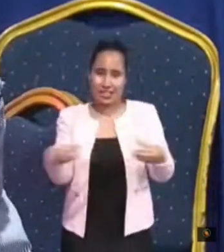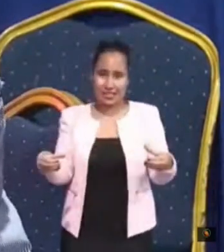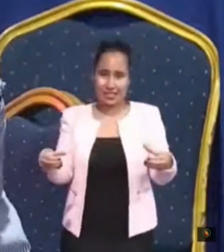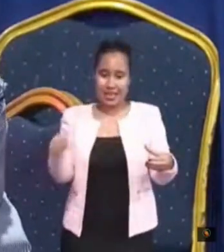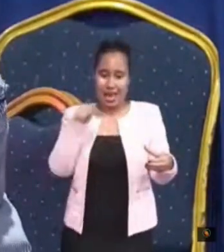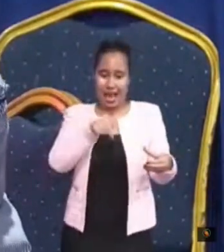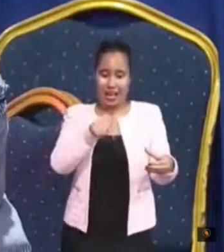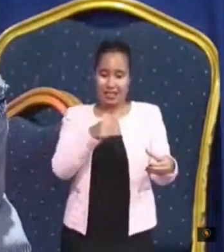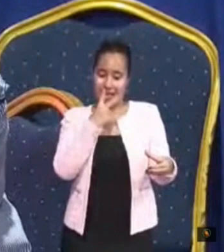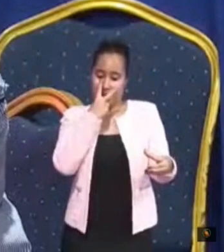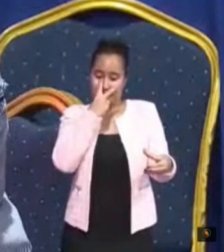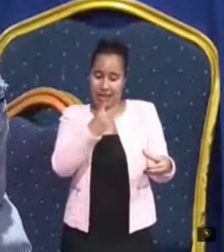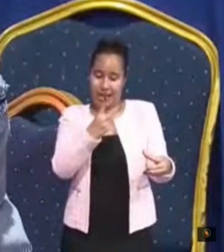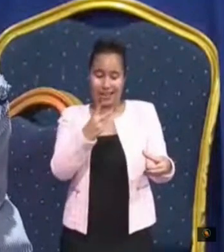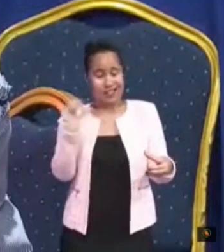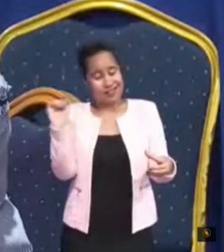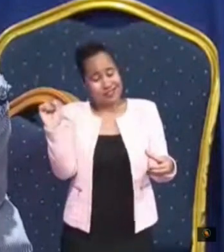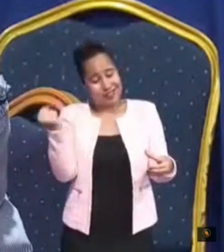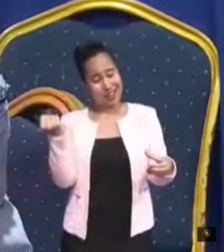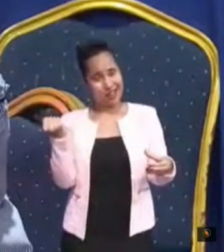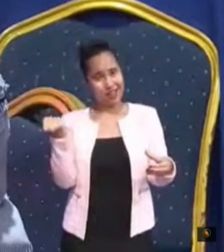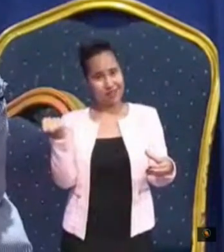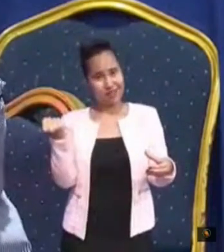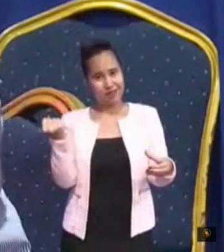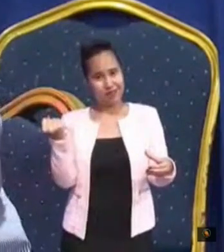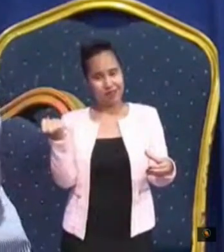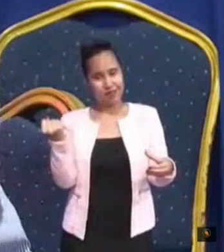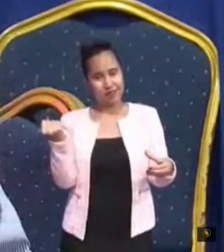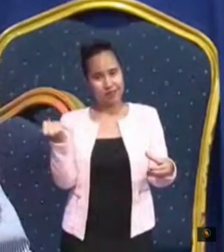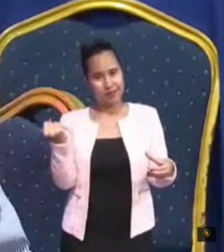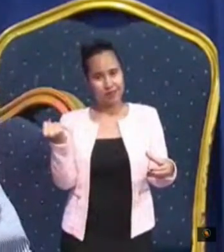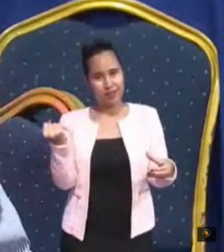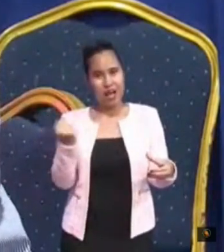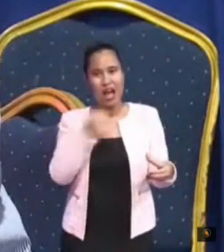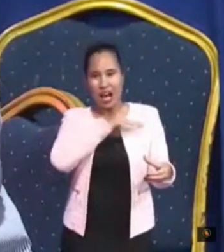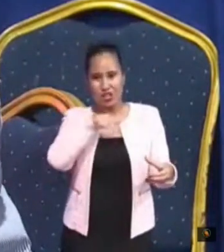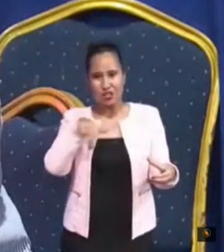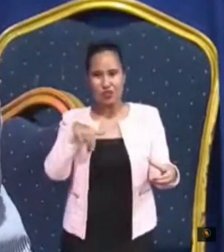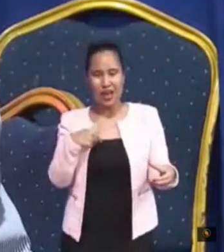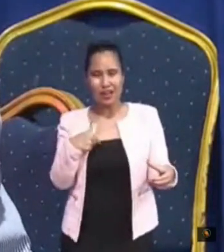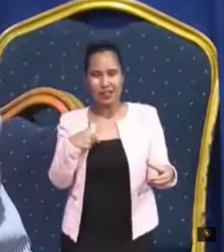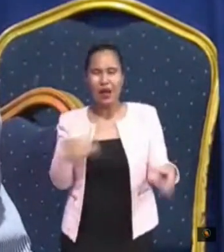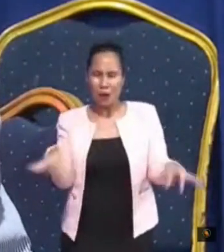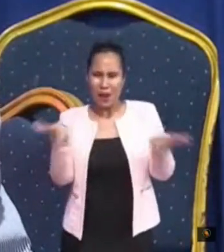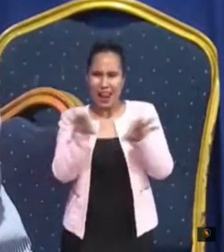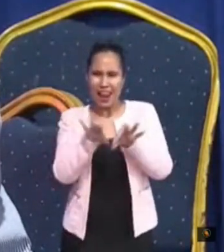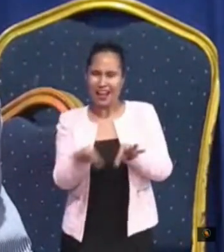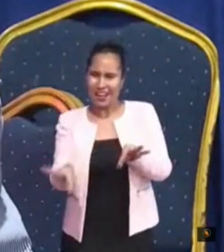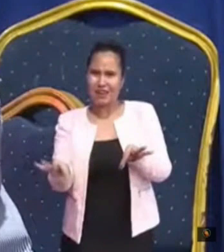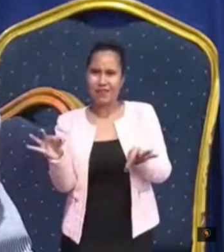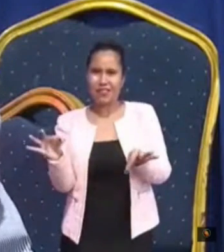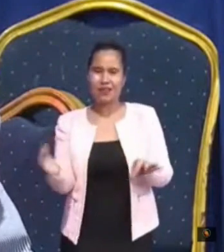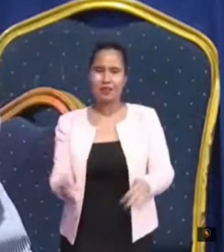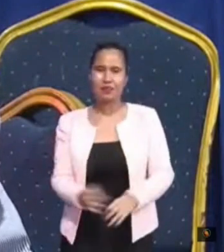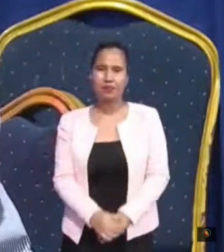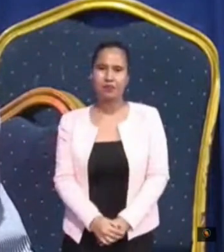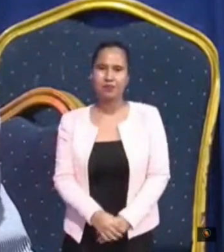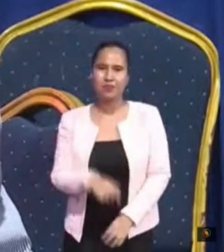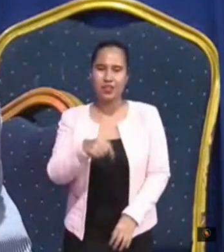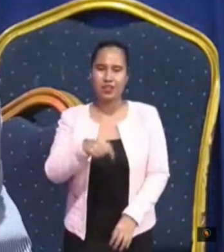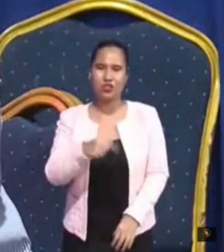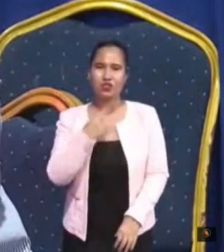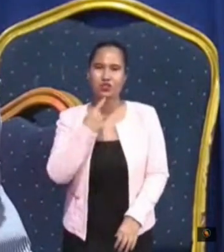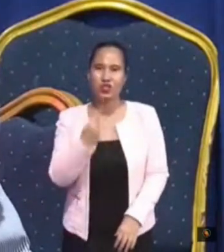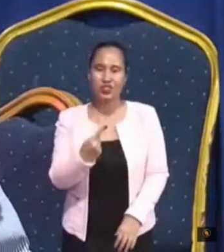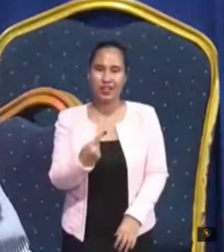nagaan als u past in datgene wat we op dit moment dringend noemen. U begrijpt wanneer ik u nu zou zeggen, want die vraag kan